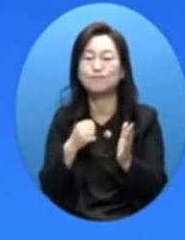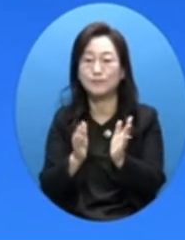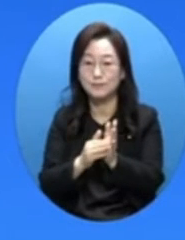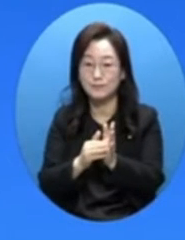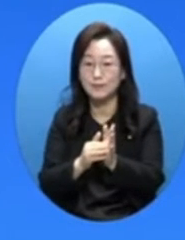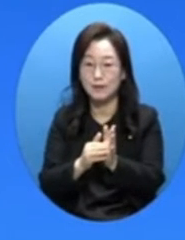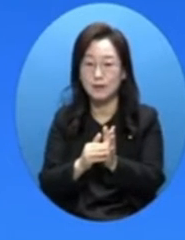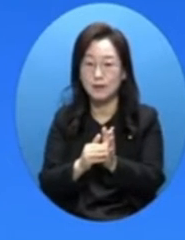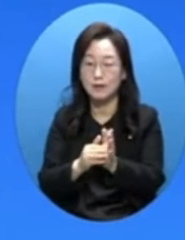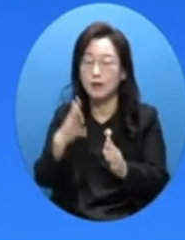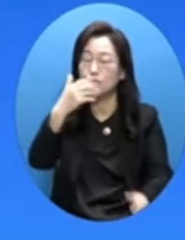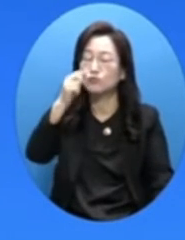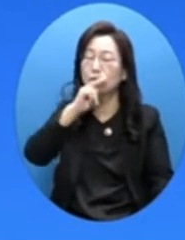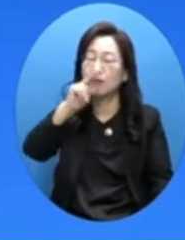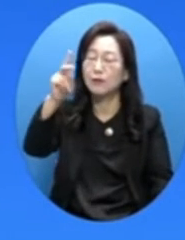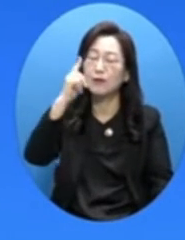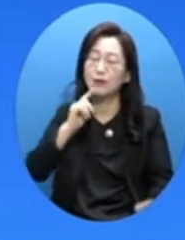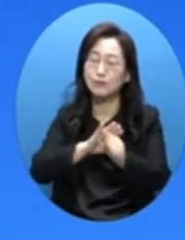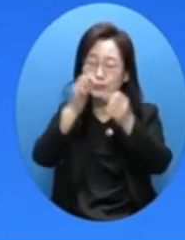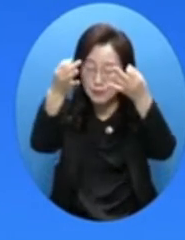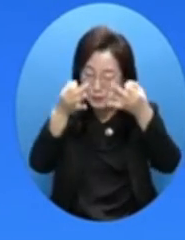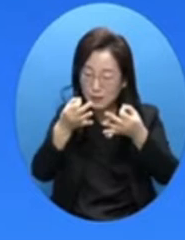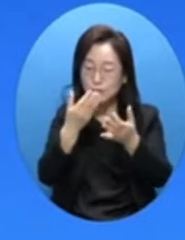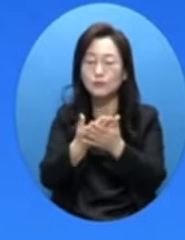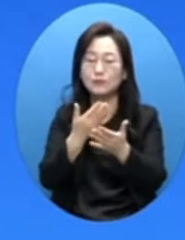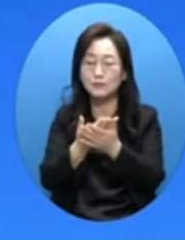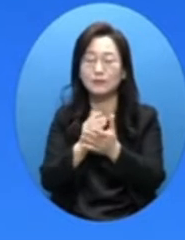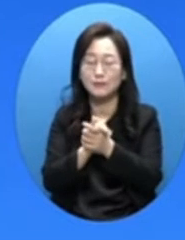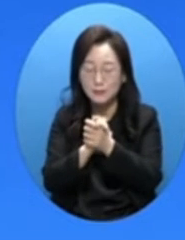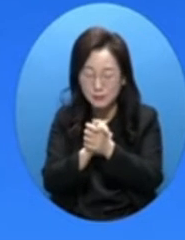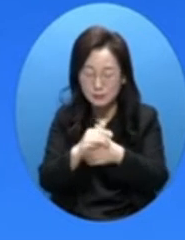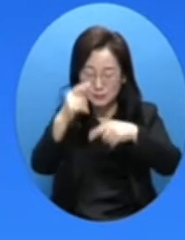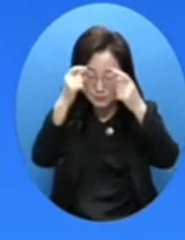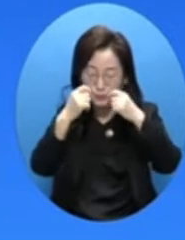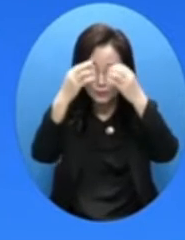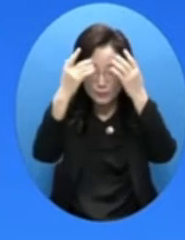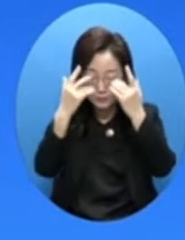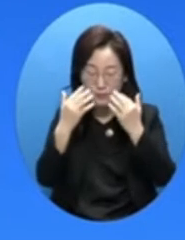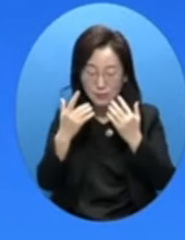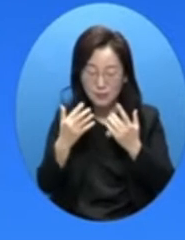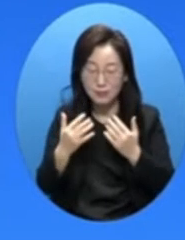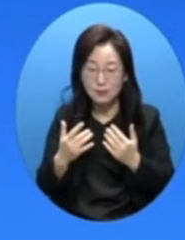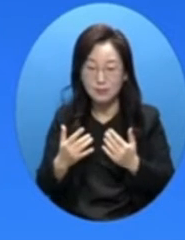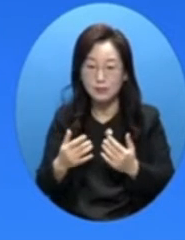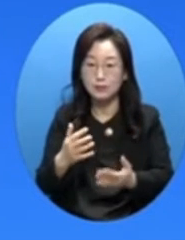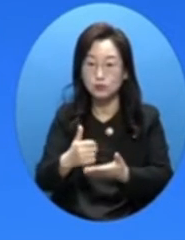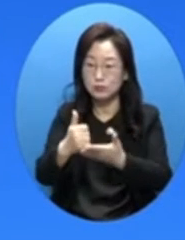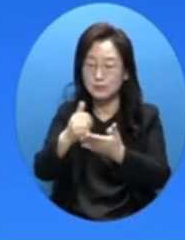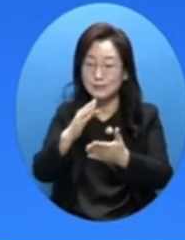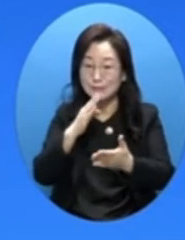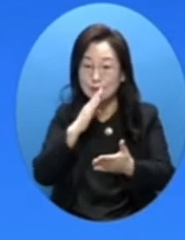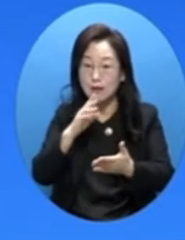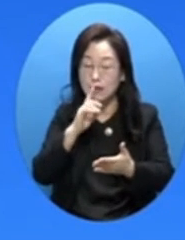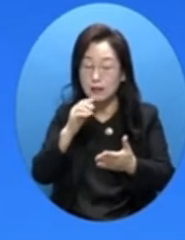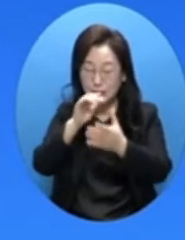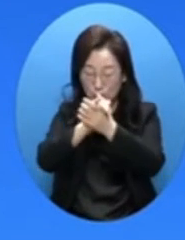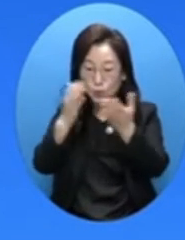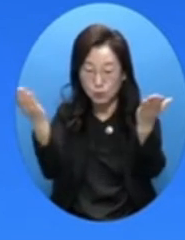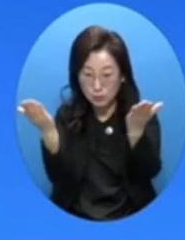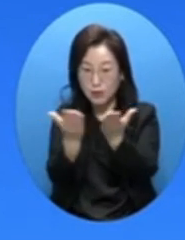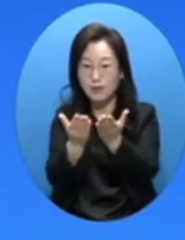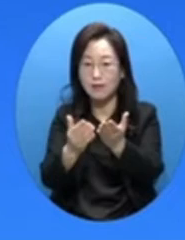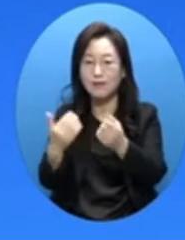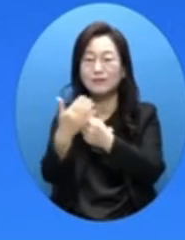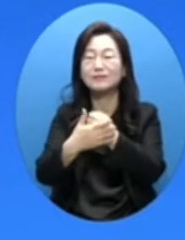앞에 주여 저를 불쌍히 여겨주옵소서 눈물로 기도하니까 주님께서 불쌍히 보시고 하나님